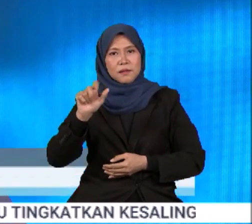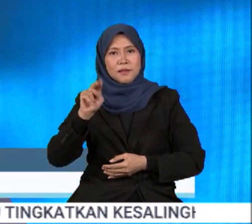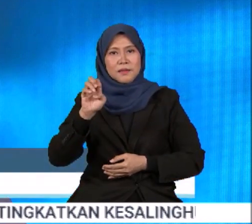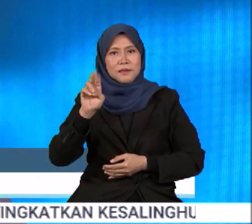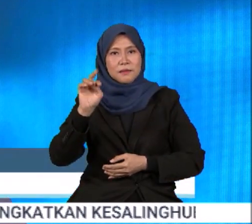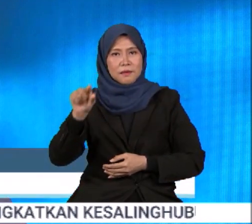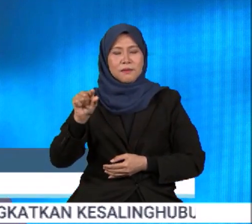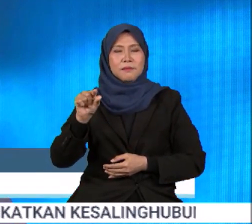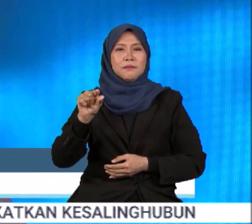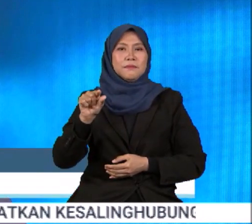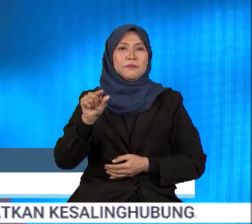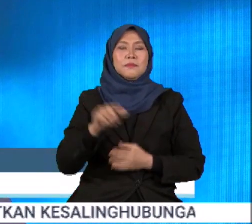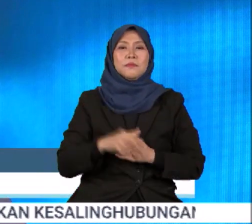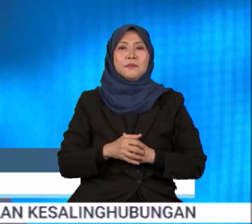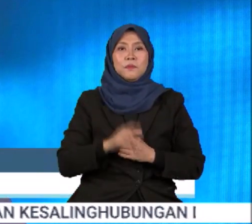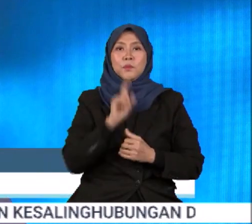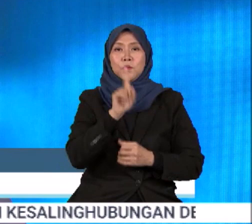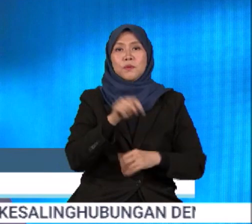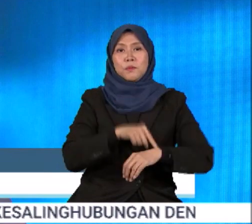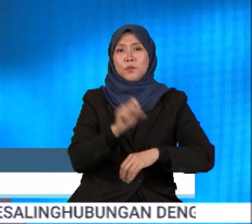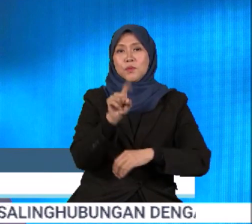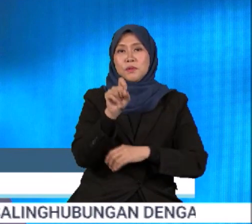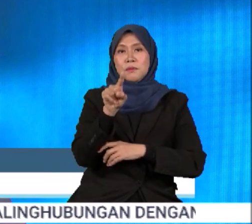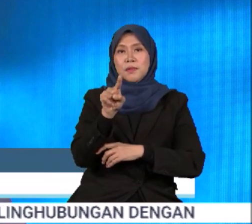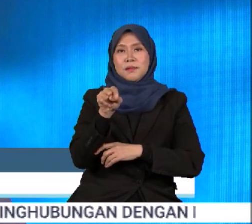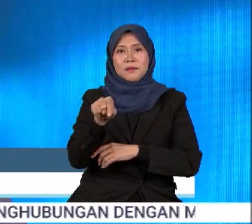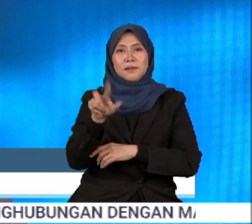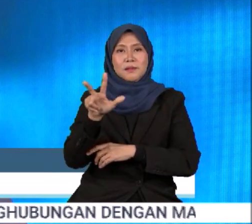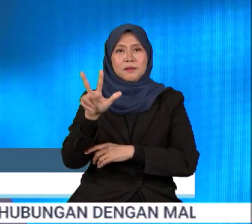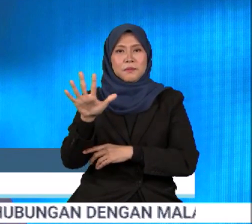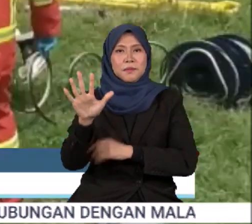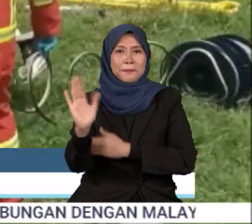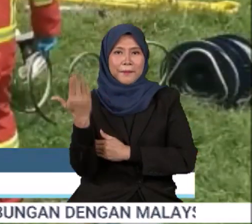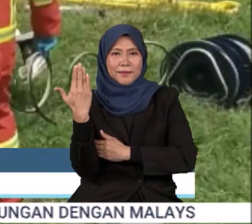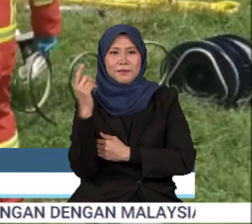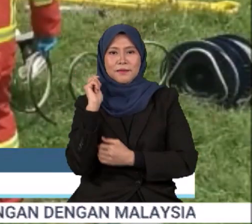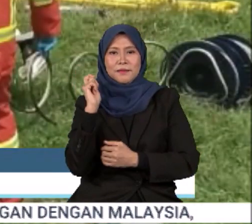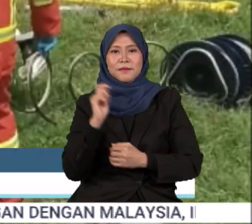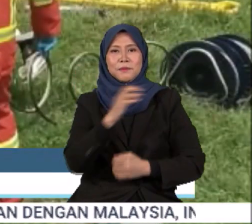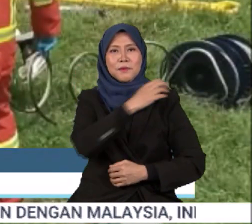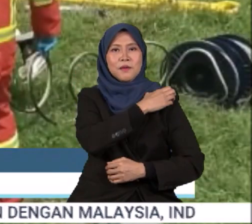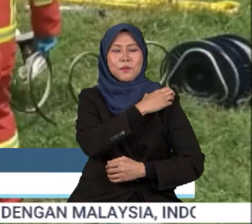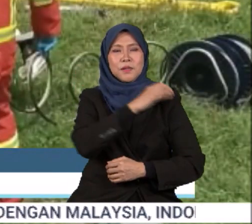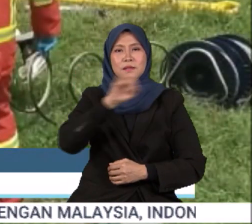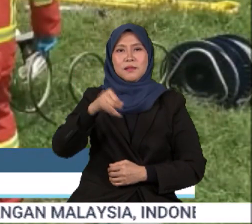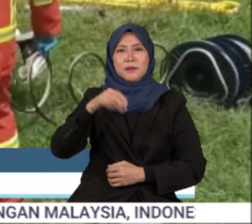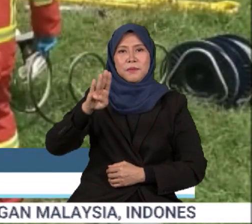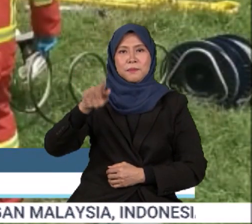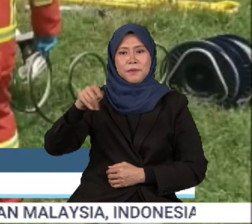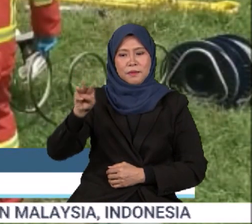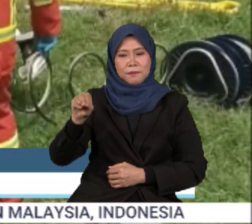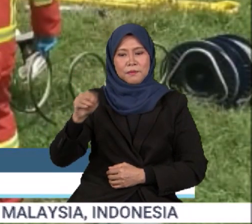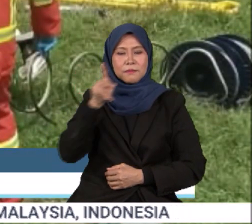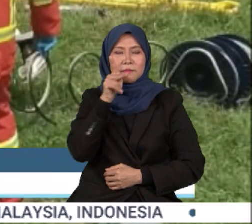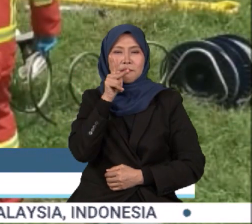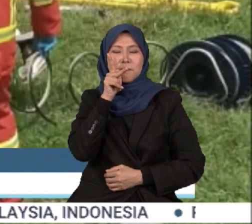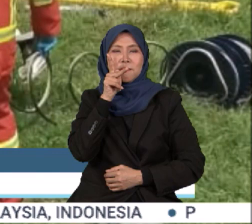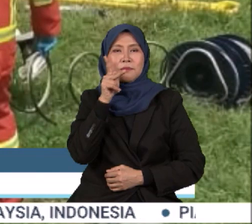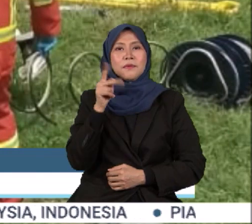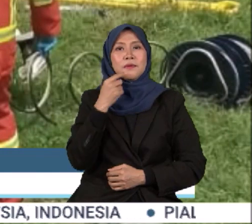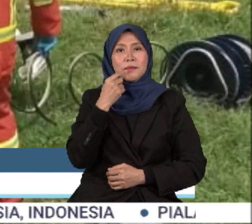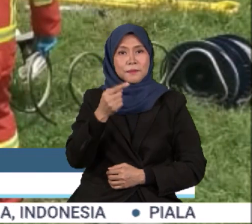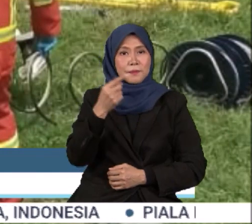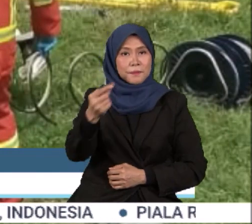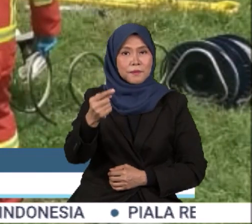kira-kira pukul 11.25 menit pagi tadi Pegawai Perhubungan awam Abdul Rahim CEO